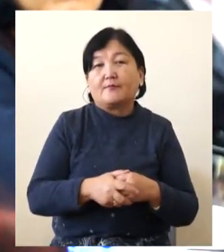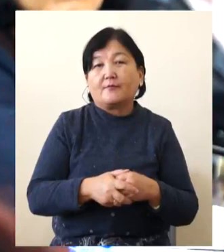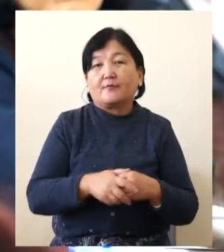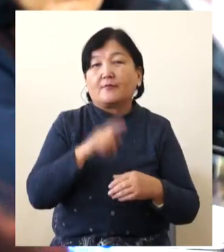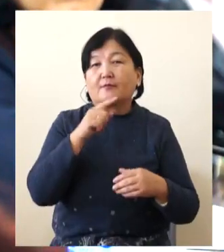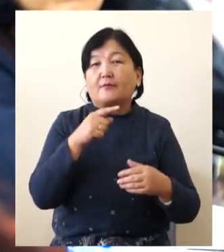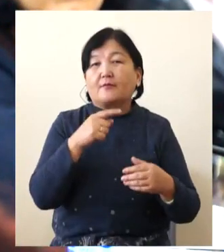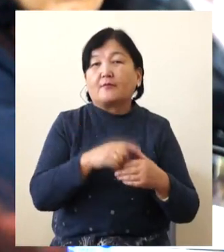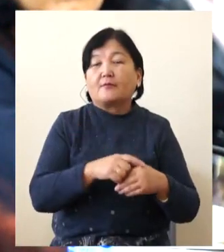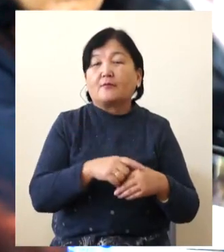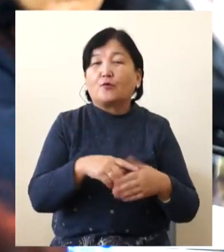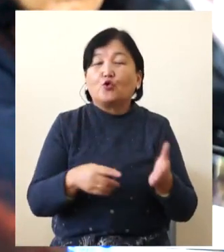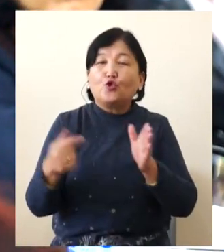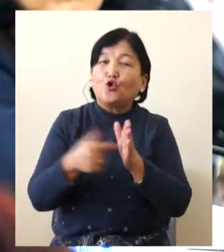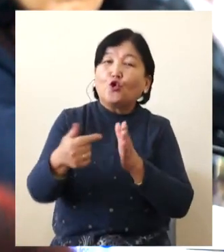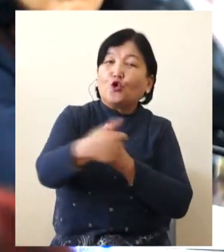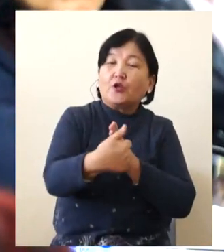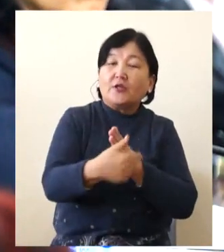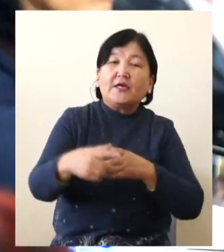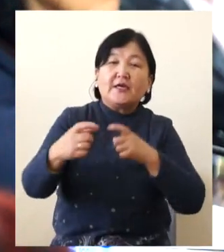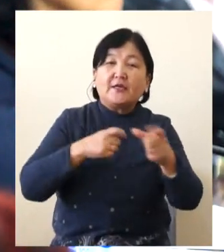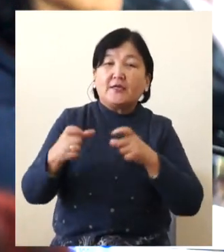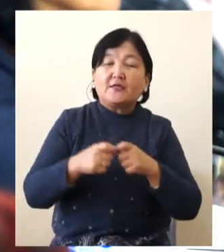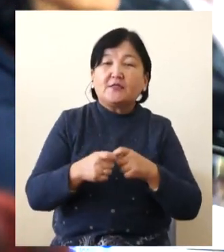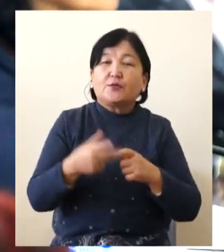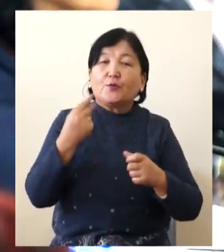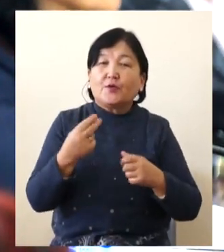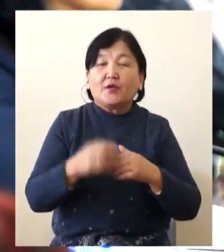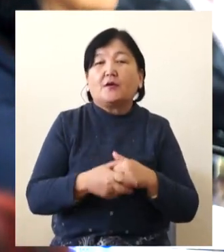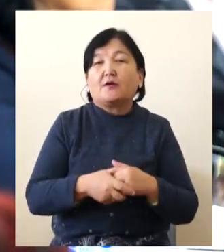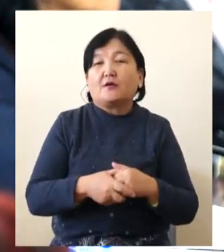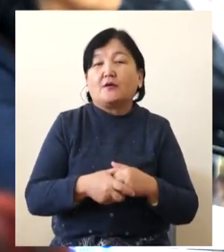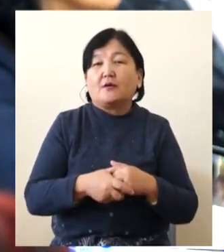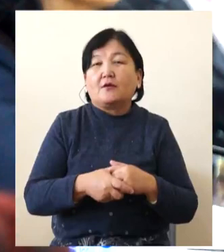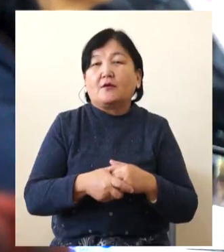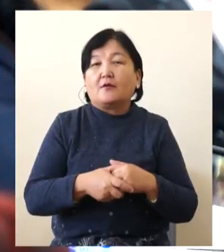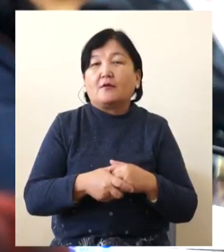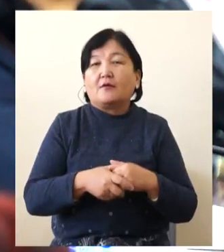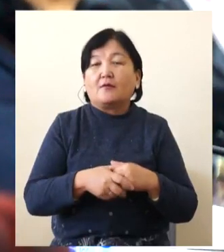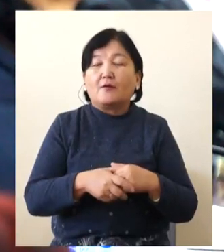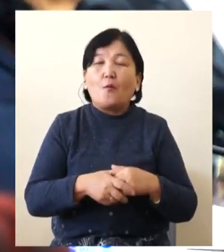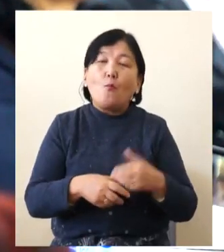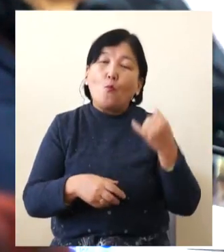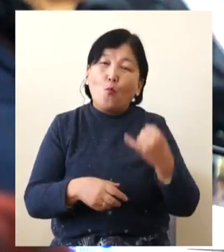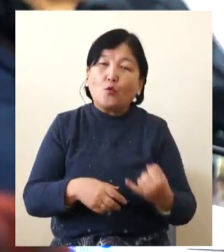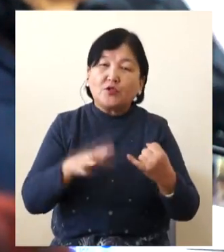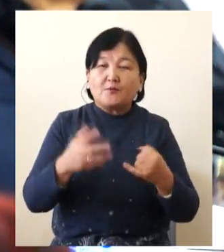юм. Тэгээд нэг юм байна. А нөгөө талд нь яг тэгээд эдийн засаг бол одоо үнэхээр бол энэ энэ хэдэн жил доо юм их муудан 90 он